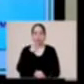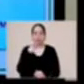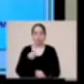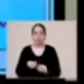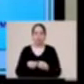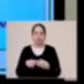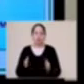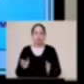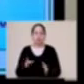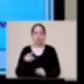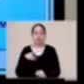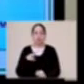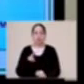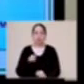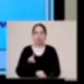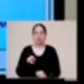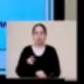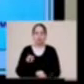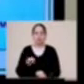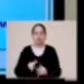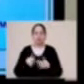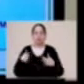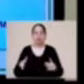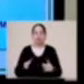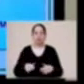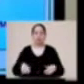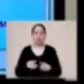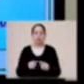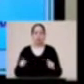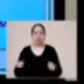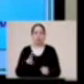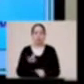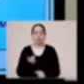распущенным бледными перьями широких и длинных крыльев.